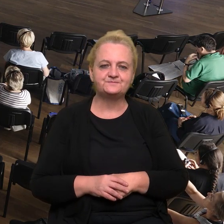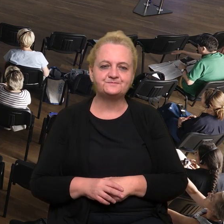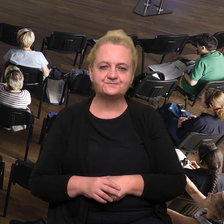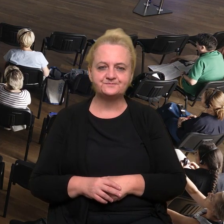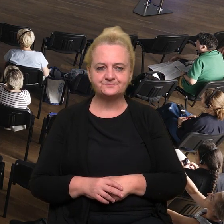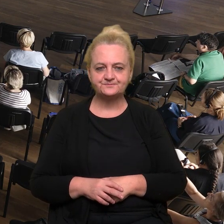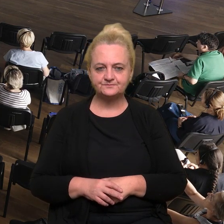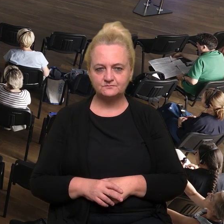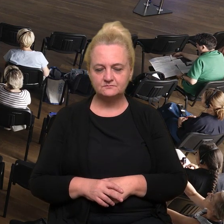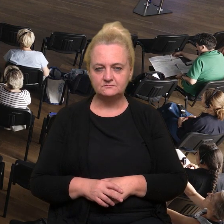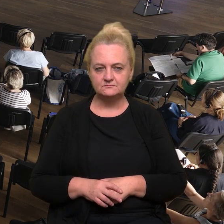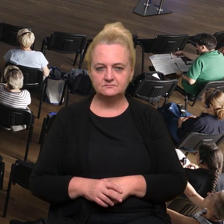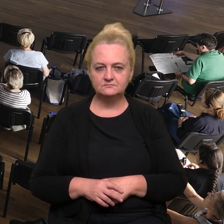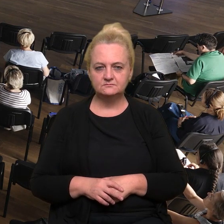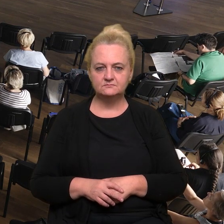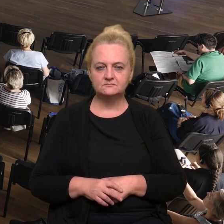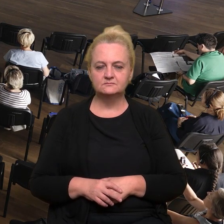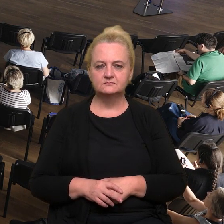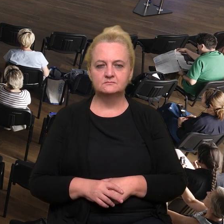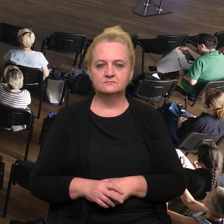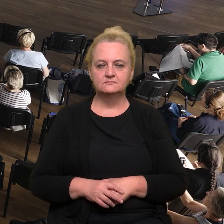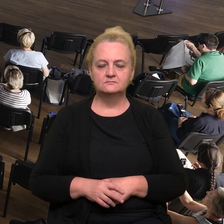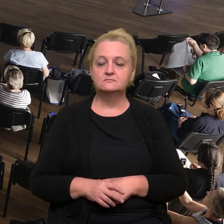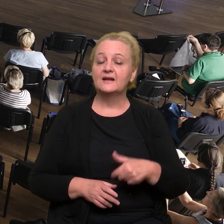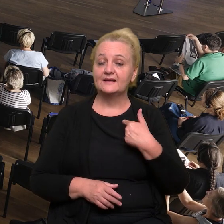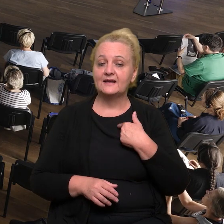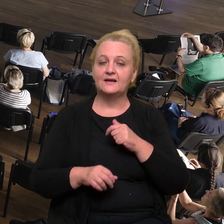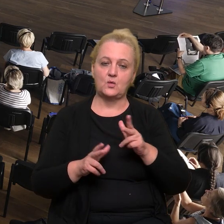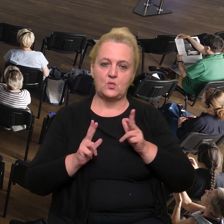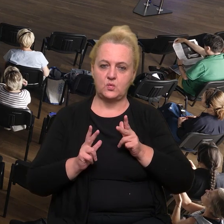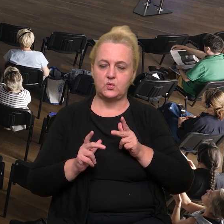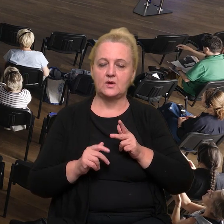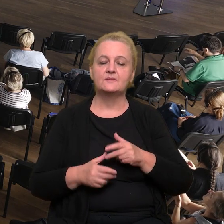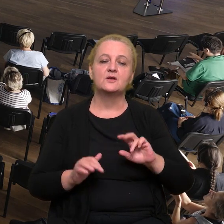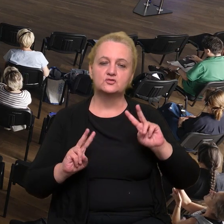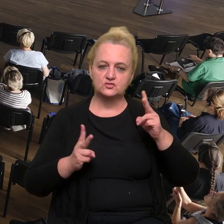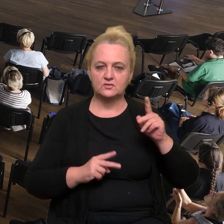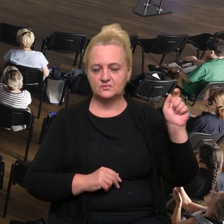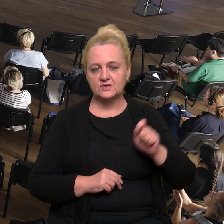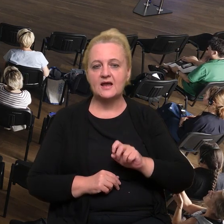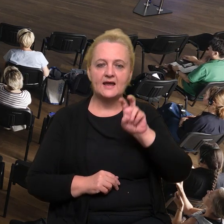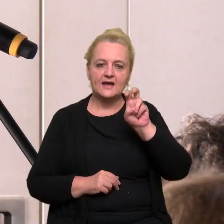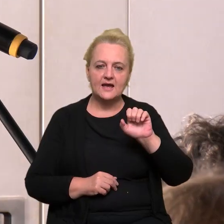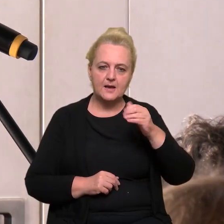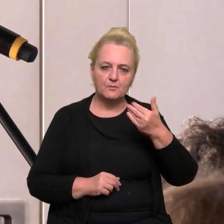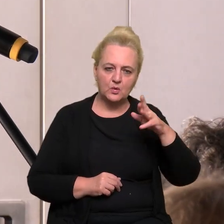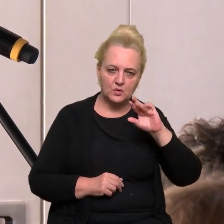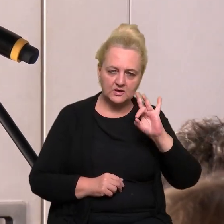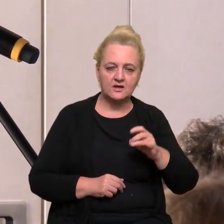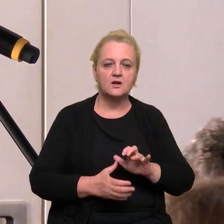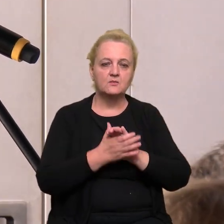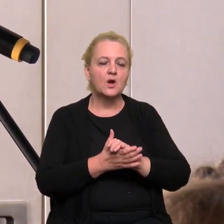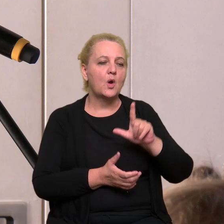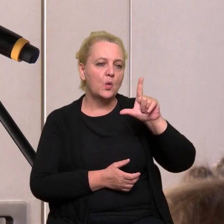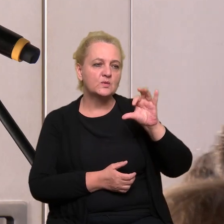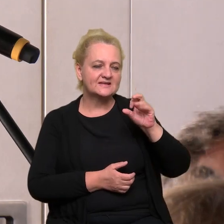Worte sagen. Ich bin auf Urlaub hier aus Hamburg. Jestem na urlopie z Hamburga i z przyjaciółką